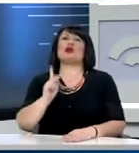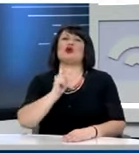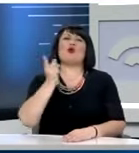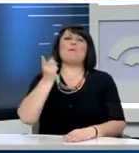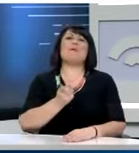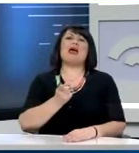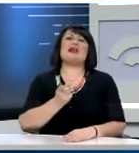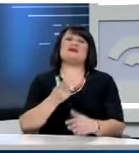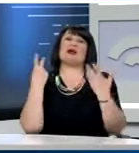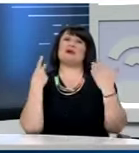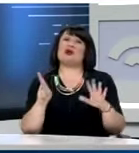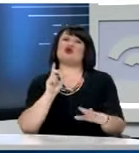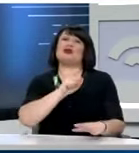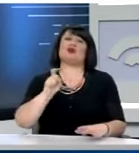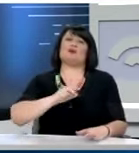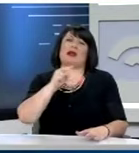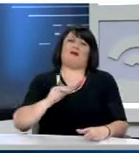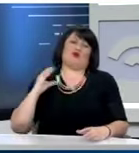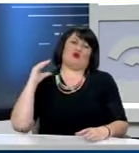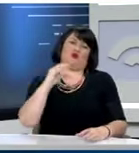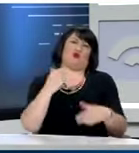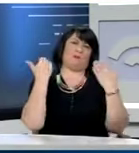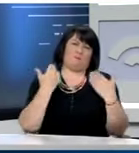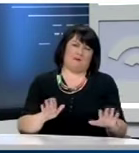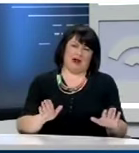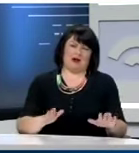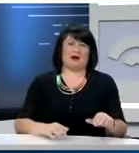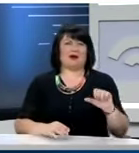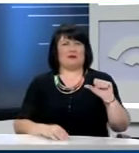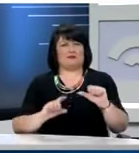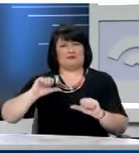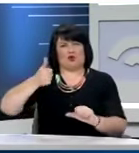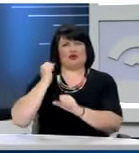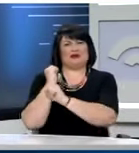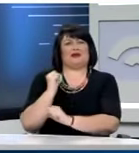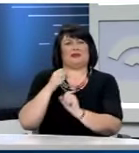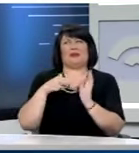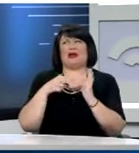700 εκατομμυρίων ευρώ. Και 1η-1η του 19